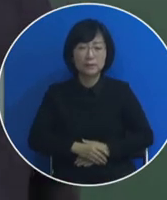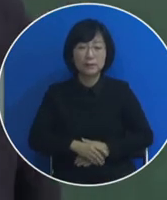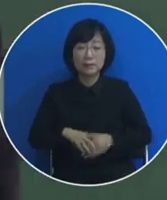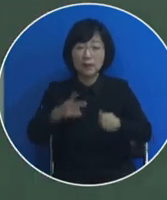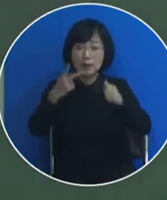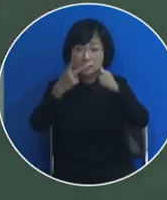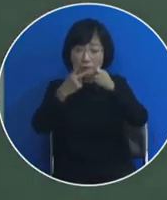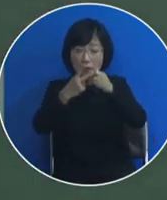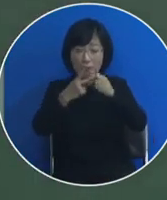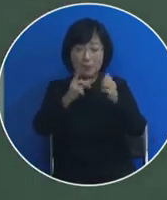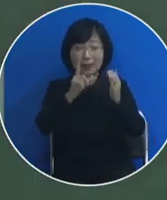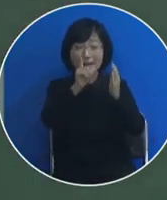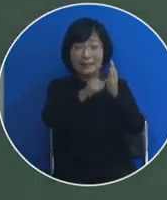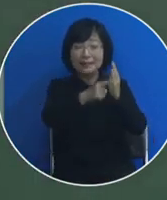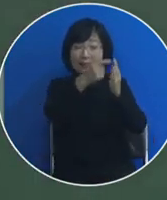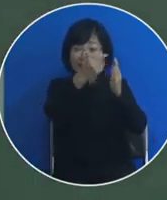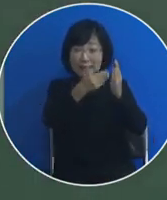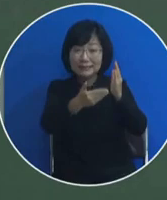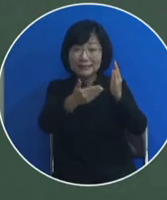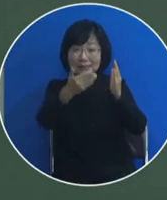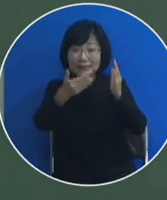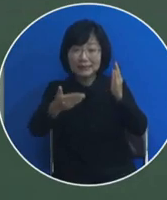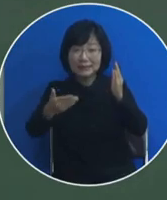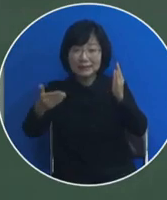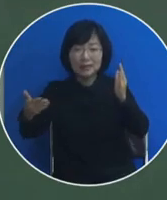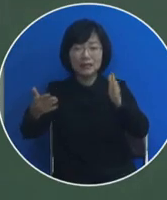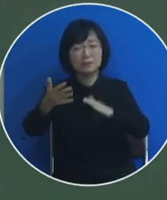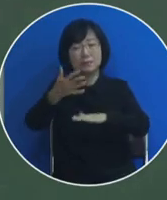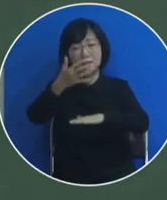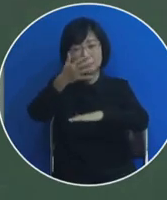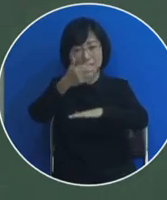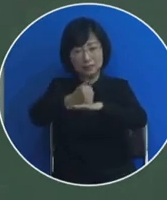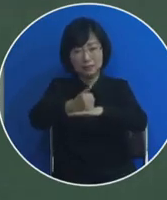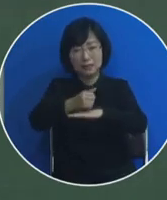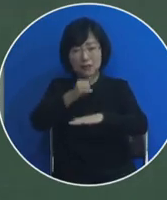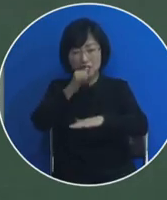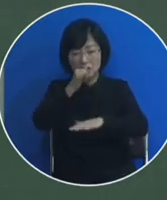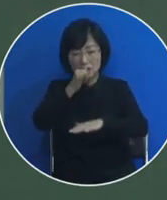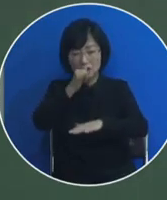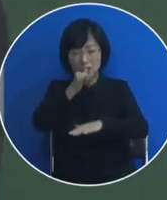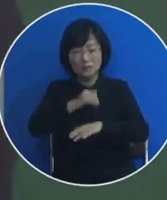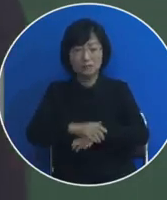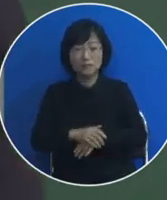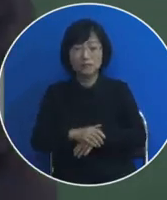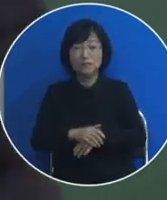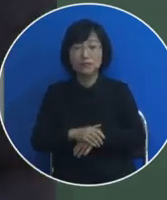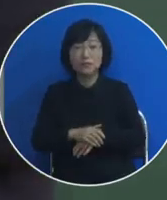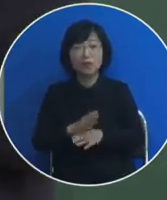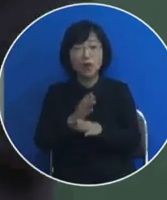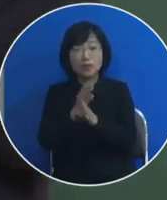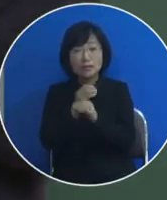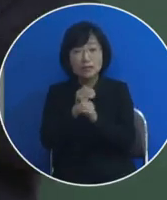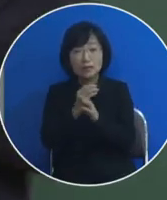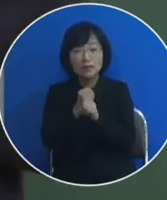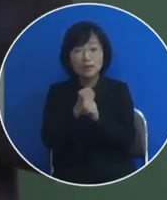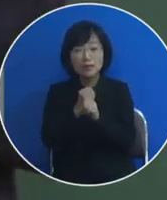시대 시대마다 종말이 있어요. Age by age, there is an end to that. 언제인 줄 아십니까? Do you know when that is?